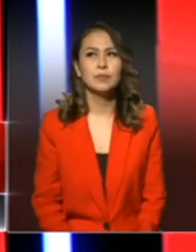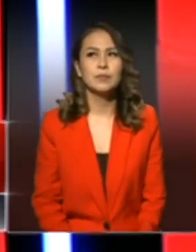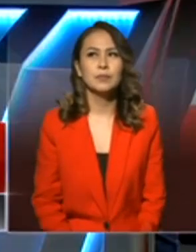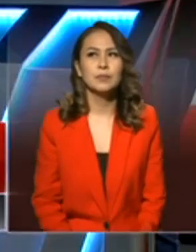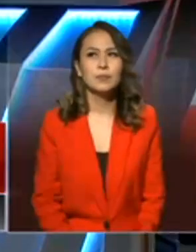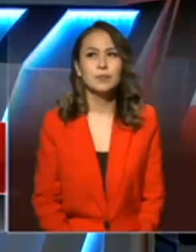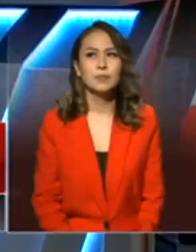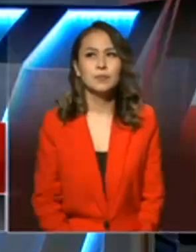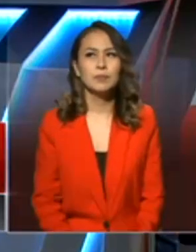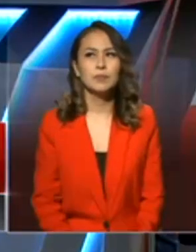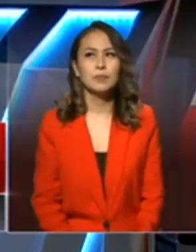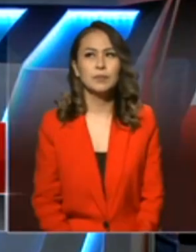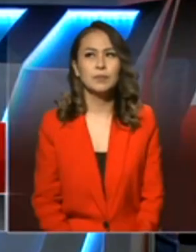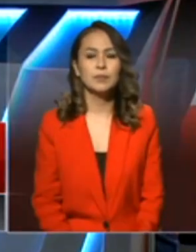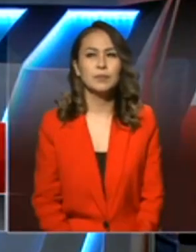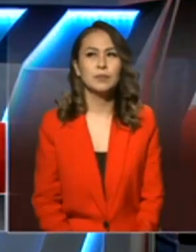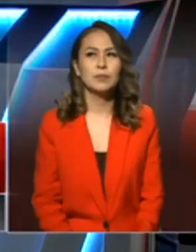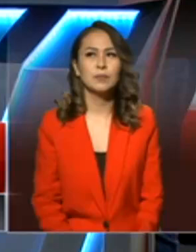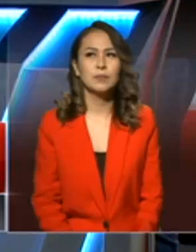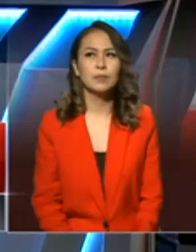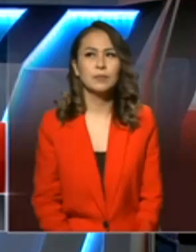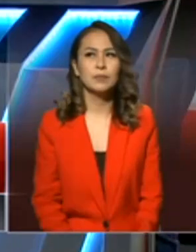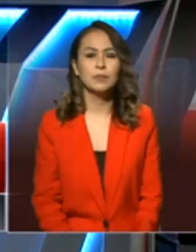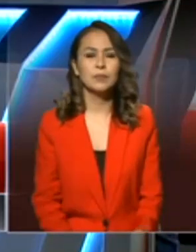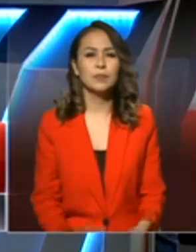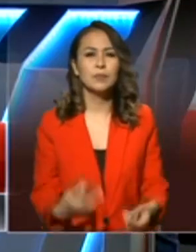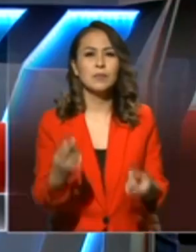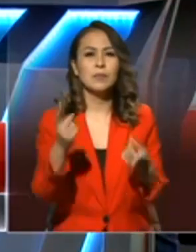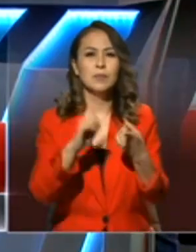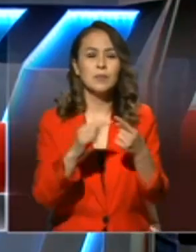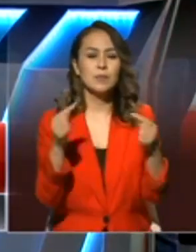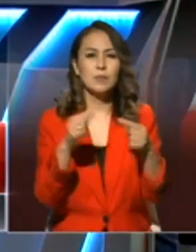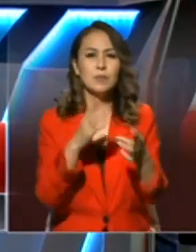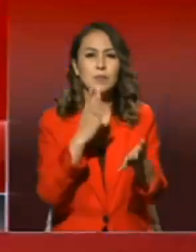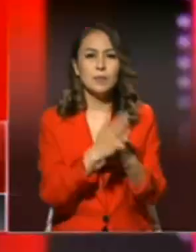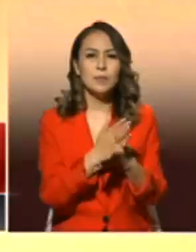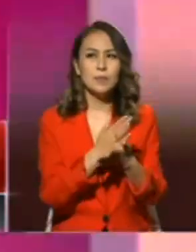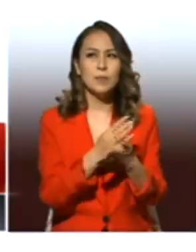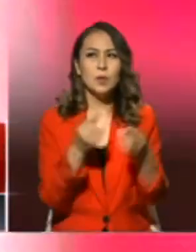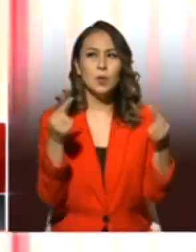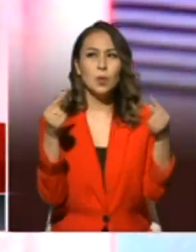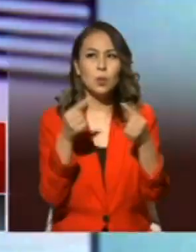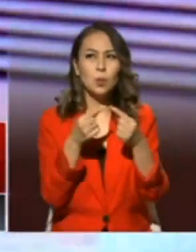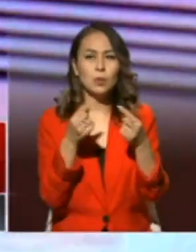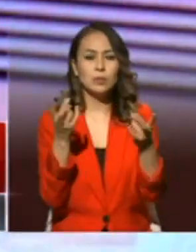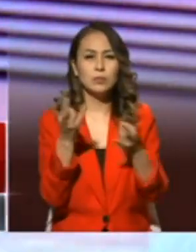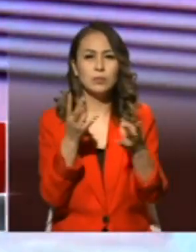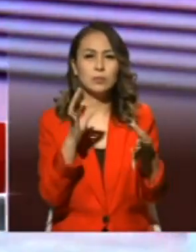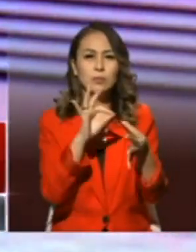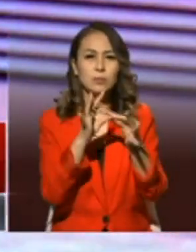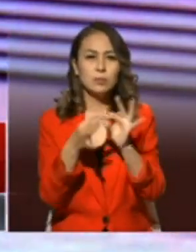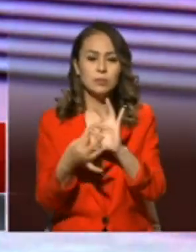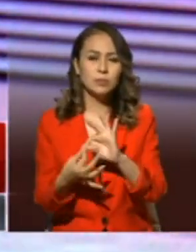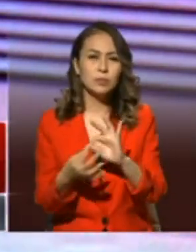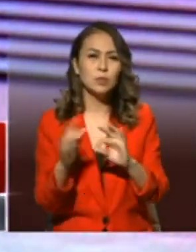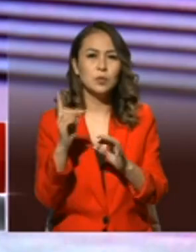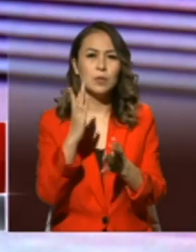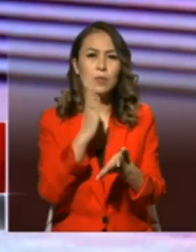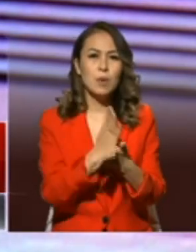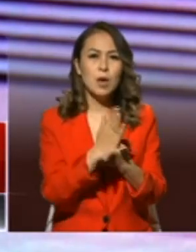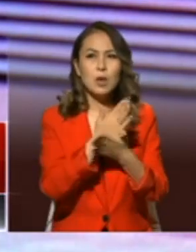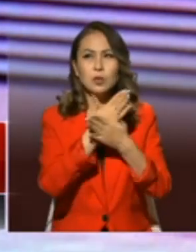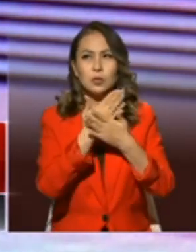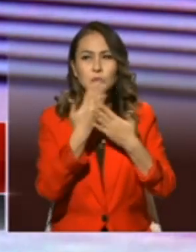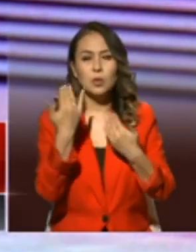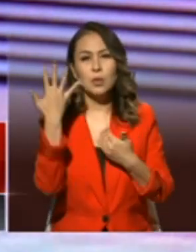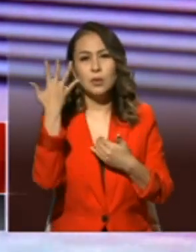Бұл жерде депутат көтерген Прим согласен, а на тахте трогал, замен шигелик, нахлайк, адам баржок, баржок, потому что каждый надо, надо эти